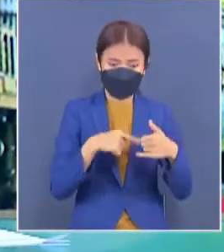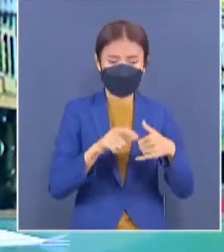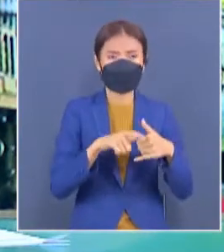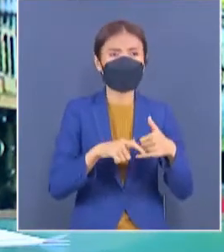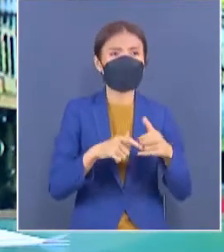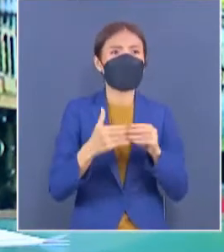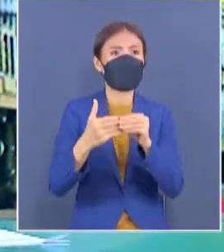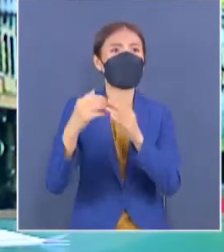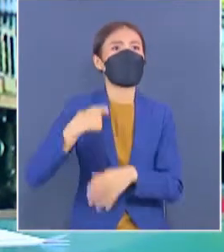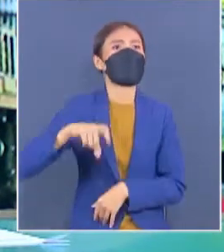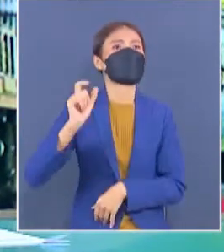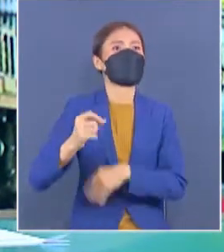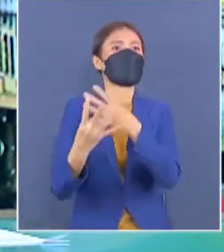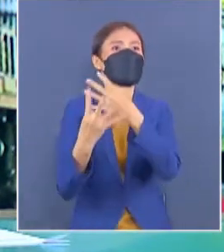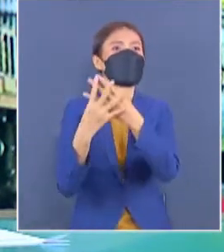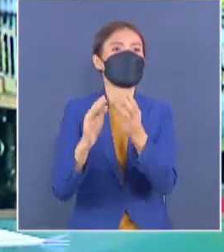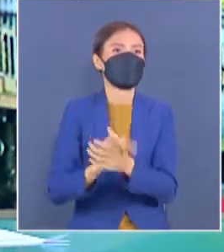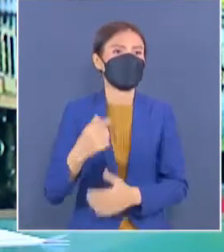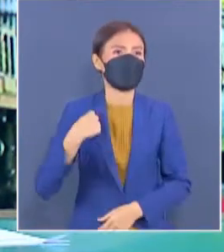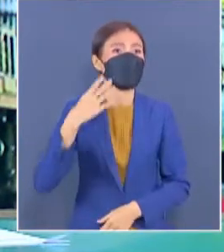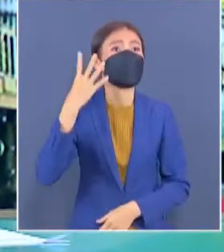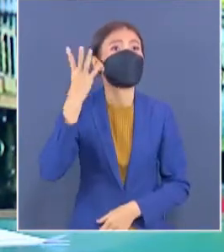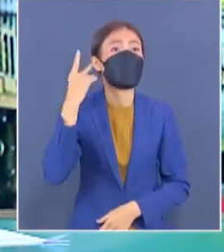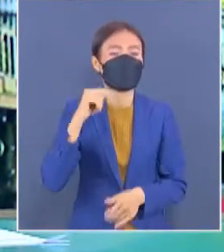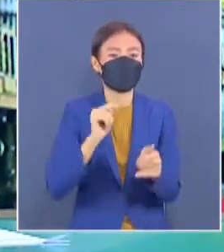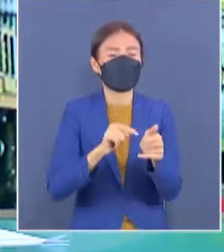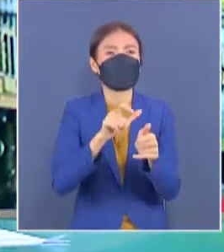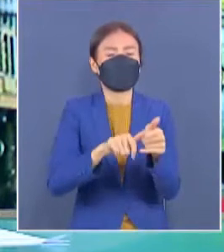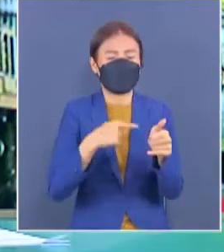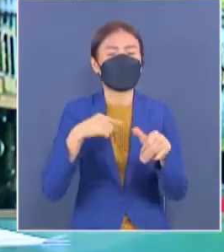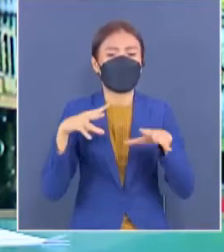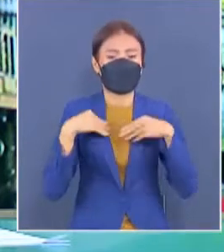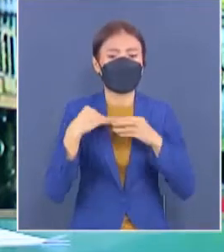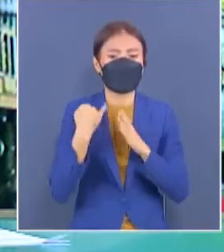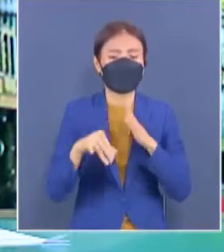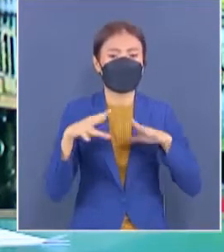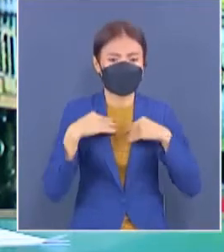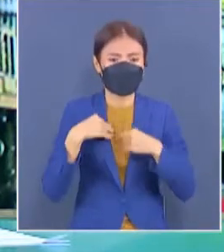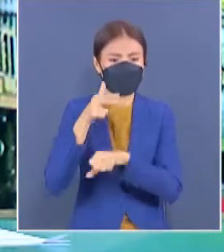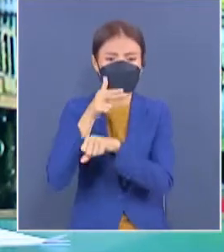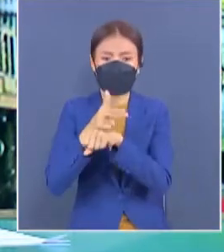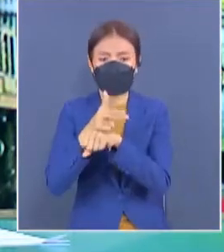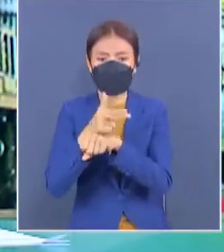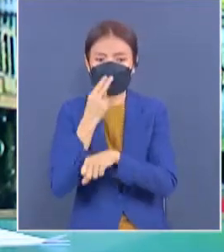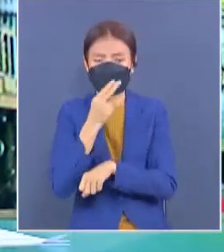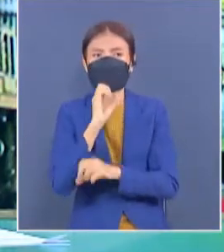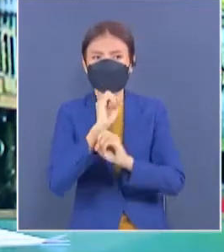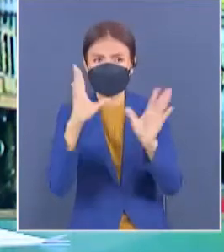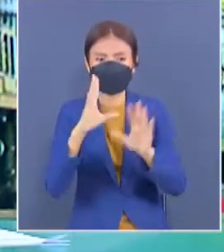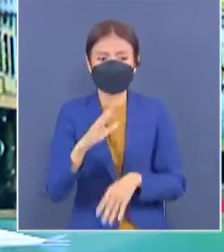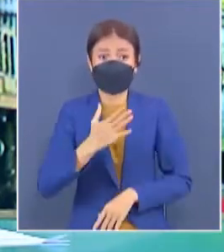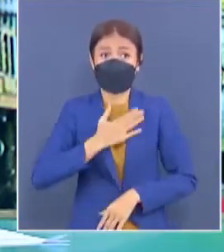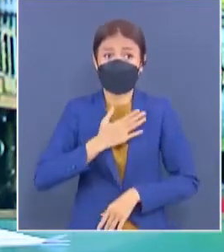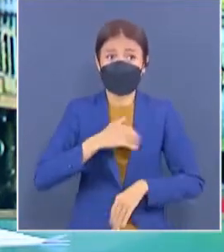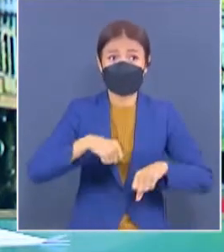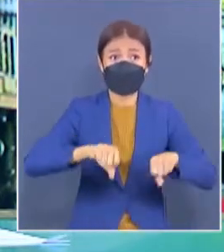เมื่อวานนี้เนี่ยตัวในบุ๊กเขายอมรับสารภาพเขาบอกว่าภาพจากกล้องวงจรปิดที่จับภาพเอาไว้ได้เห็นชัดเจนเขาเนี่ยขับมาร